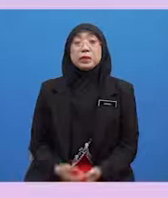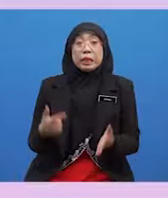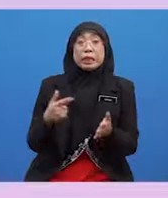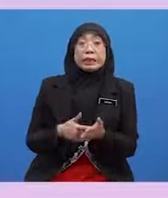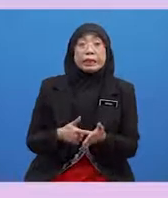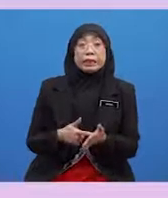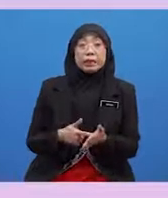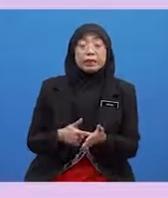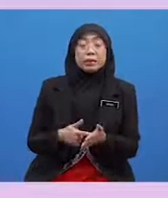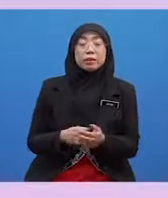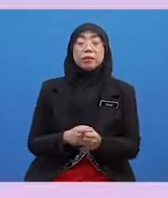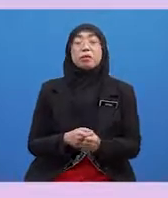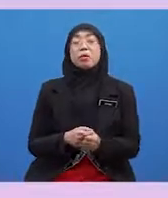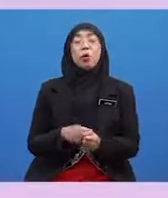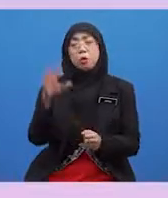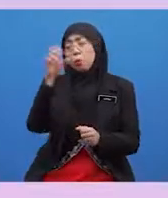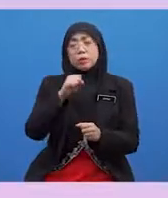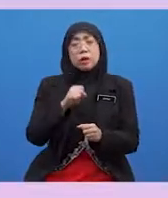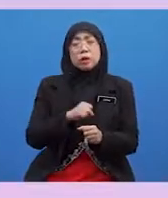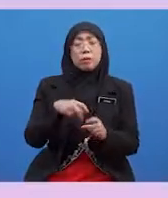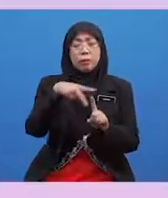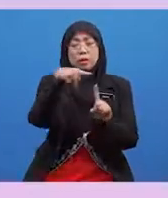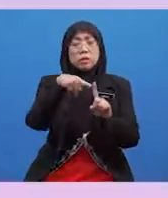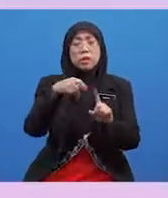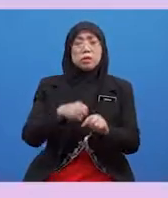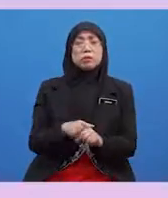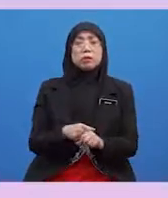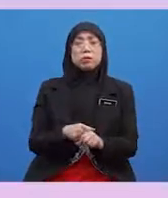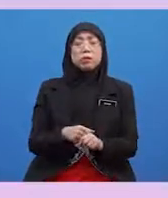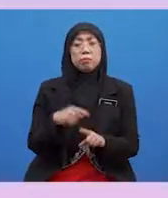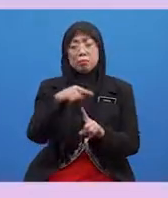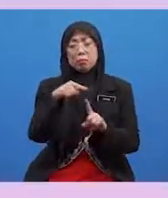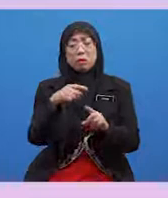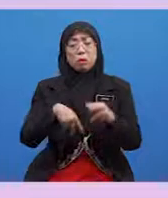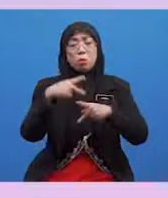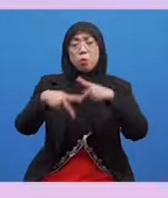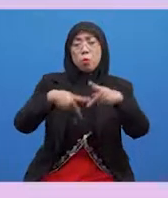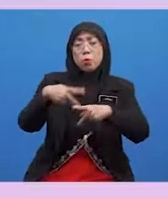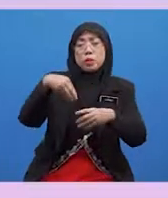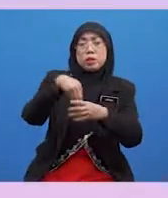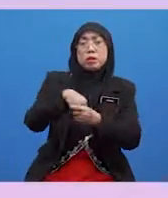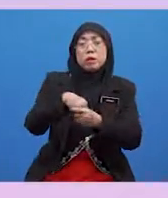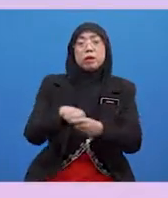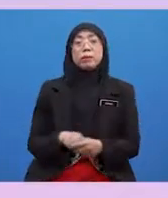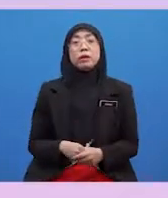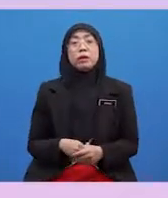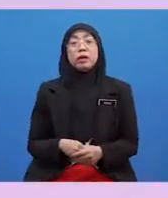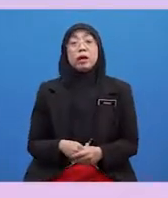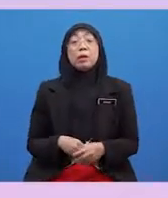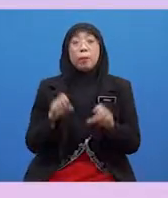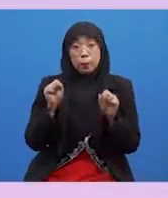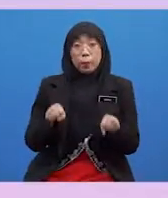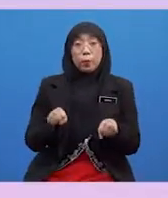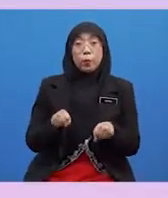Pelaksanaan prestasi, pencapaian dan gaya serta hasil daripada proses dalaman dapat